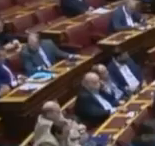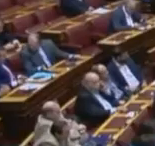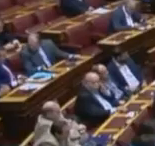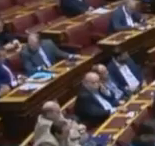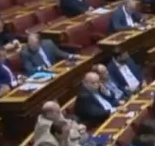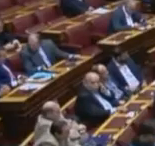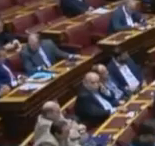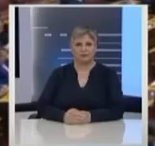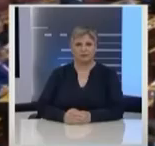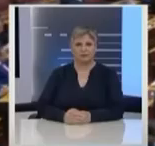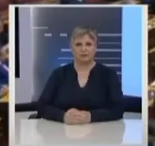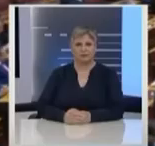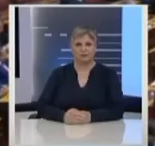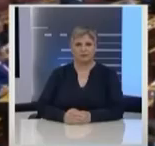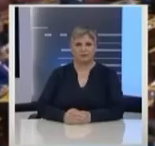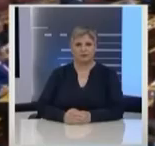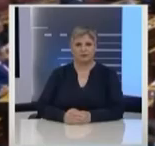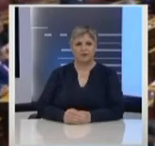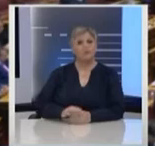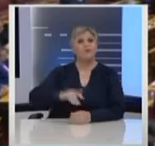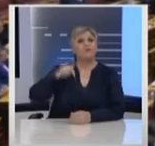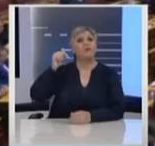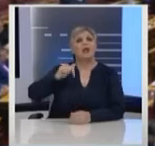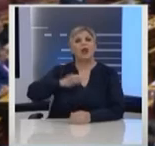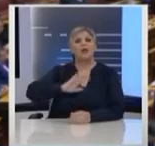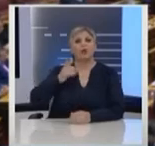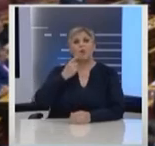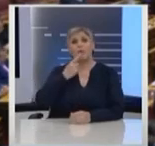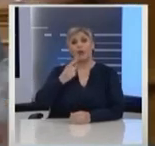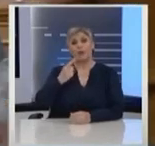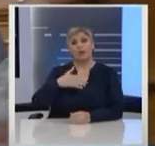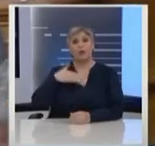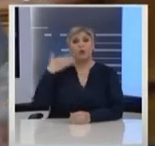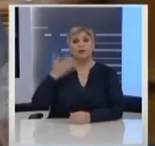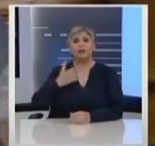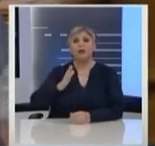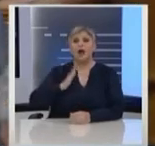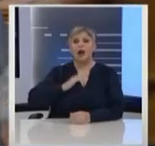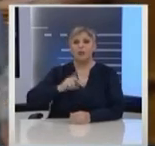Αναφερθήκατε σε ψυχιάτρους που σας λένε ότι πηγαίνουν στον ημιτό και τους τα λένε οι εξωγήινοι, αλλά